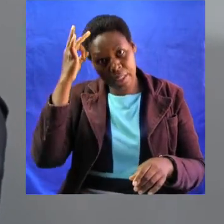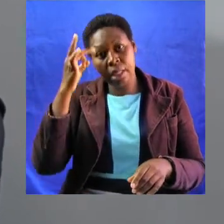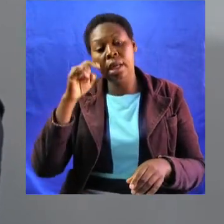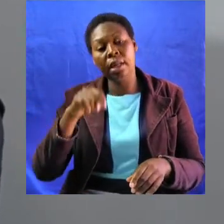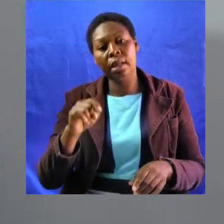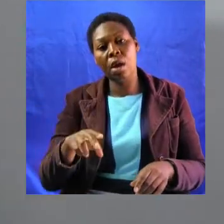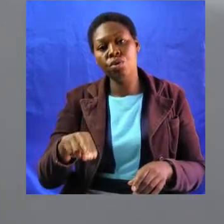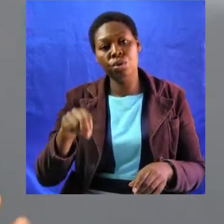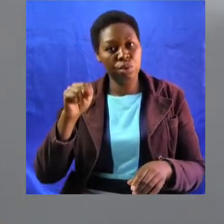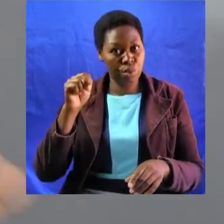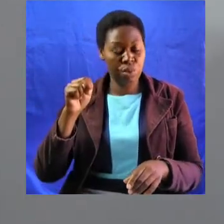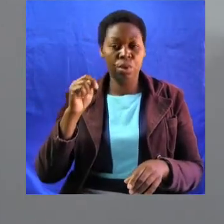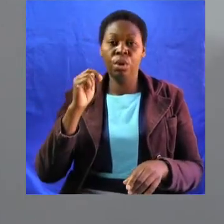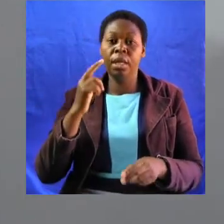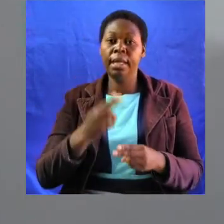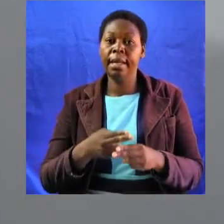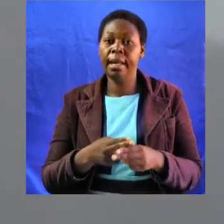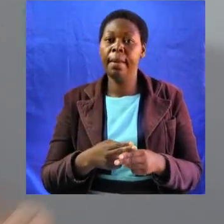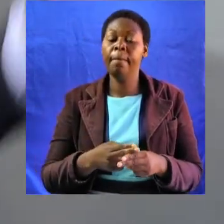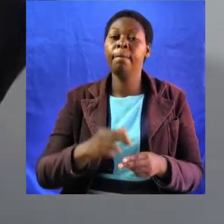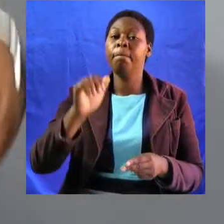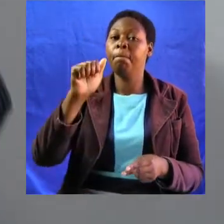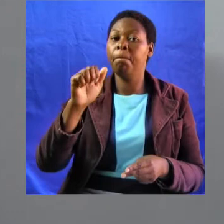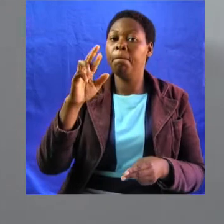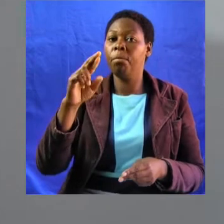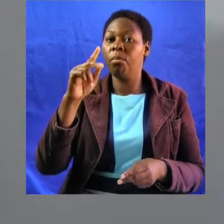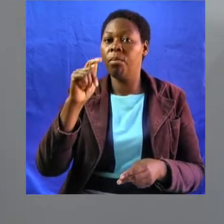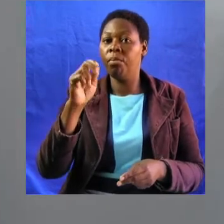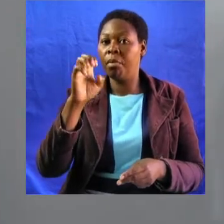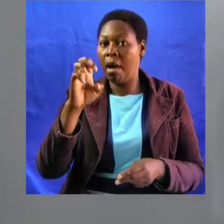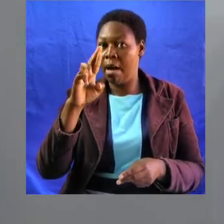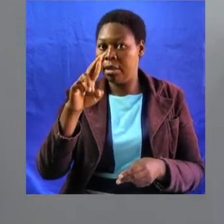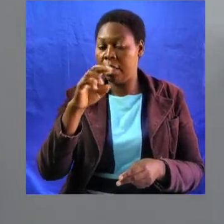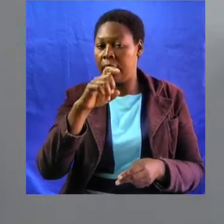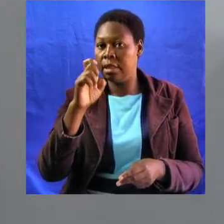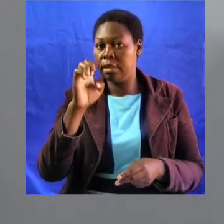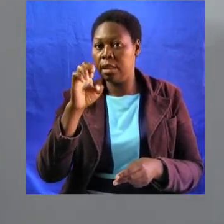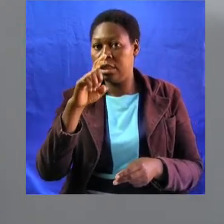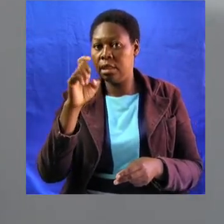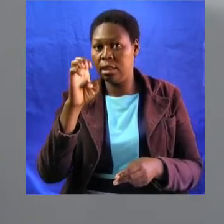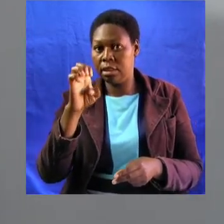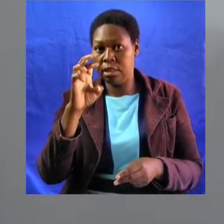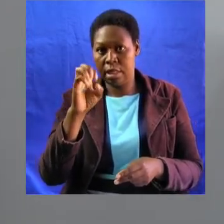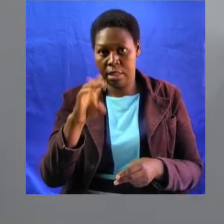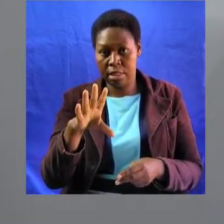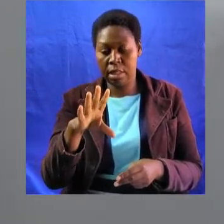havazobhadhare tax. Kuri kunyepa mafabrication aya. Ngatichinzwa achipindura akazoti kudi Ahashverosh. Pana Ezra 4 verse